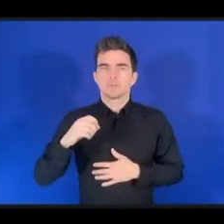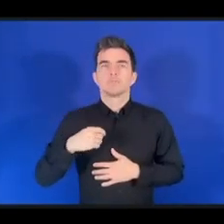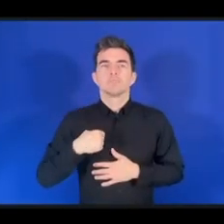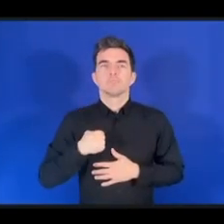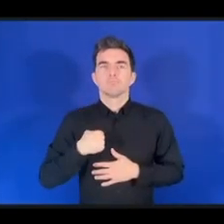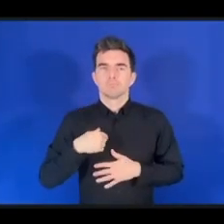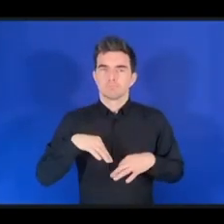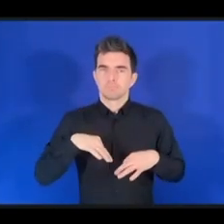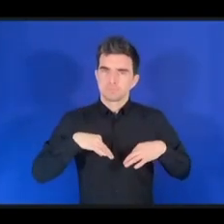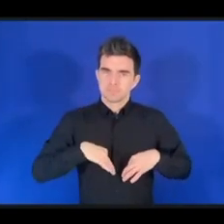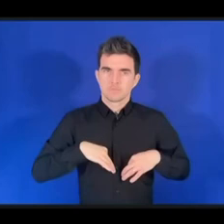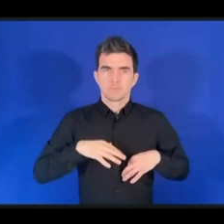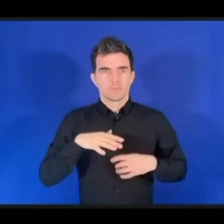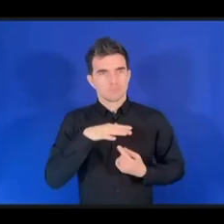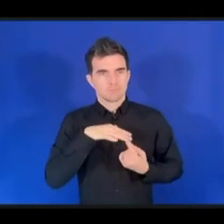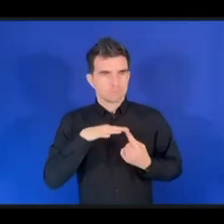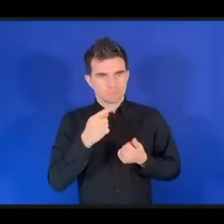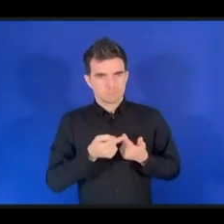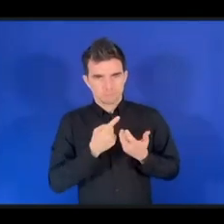toucher à son